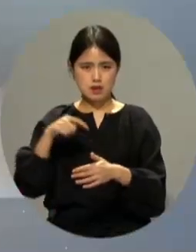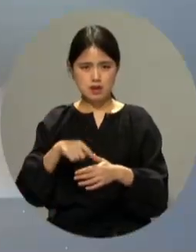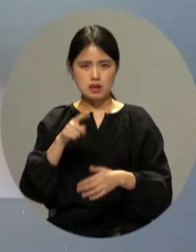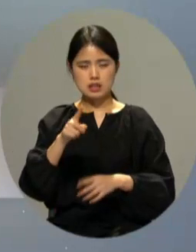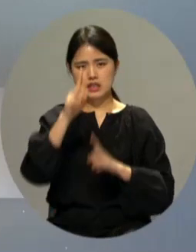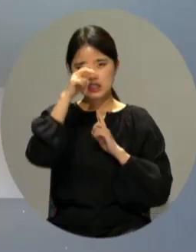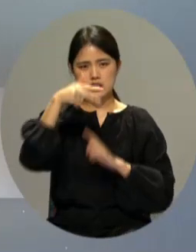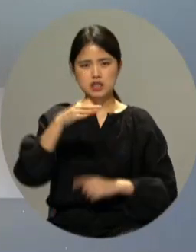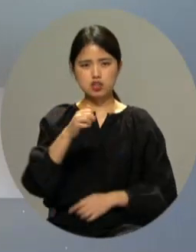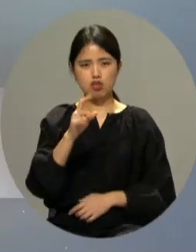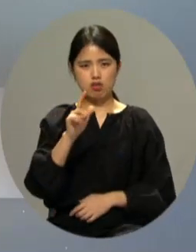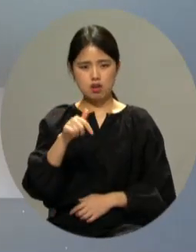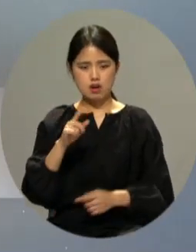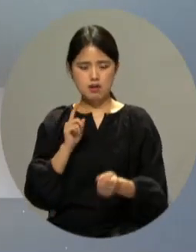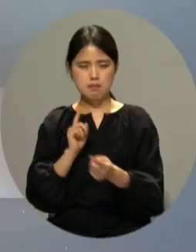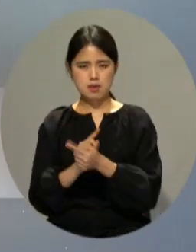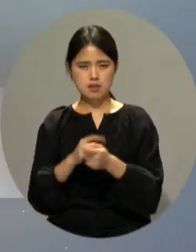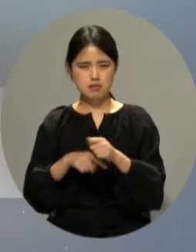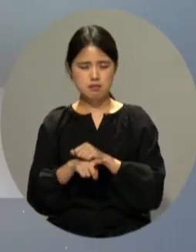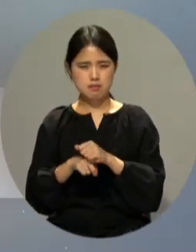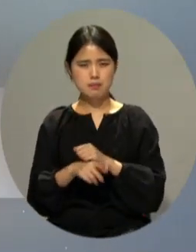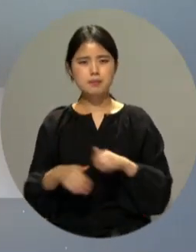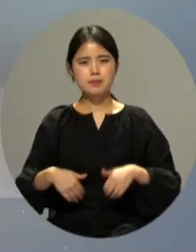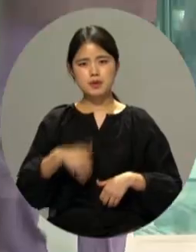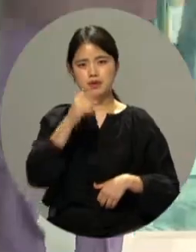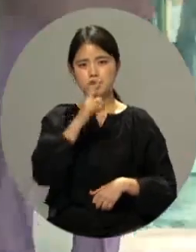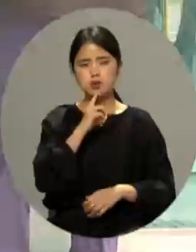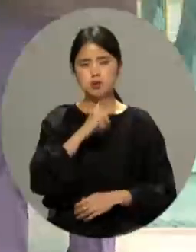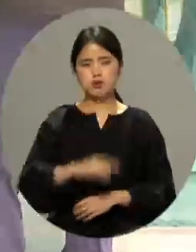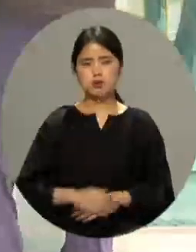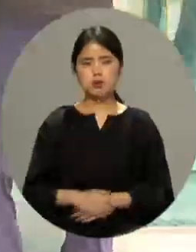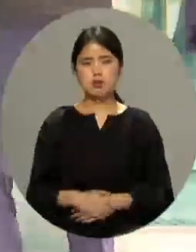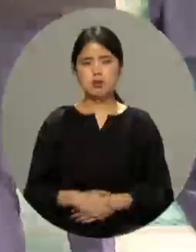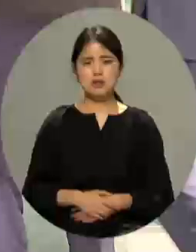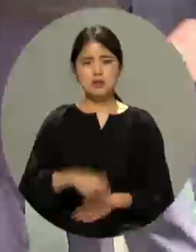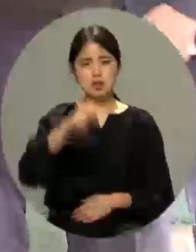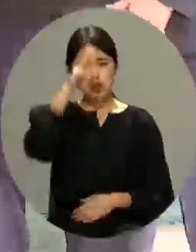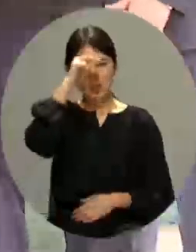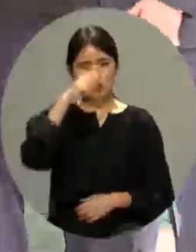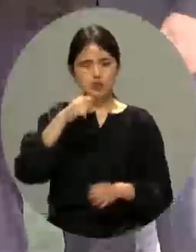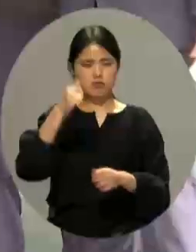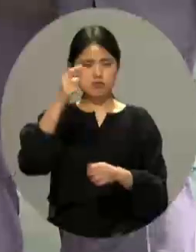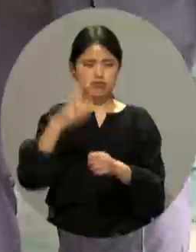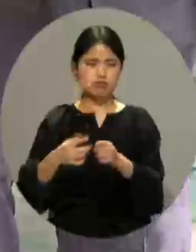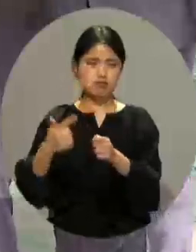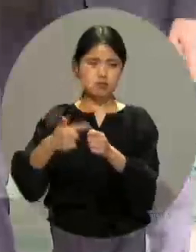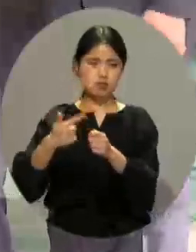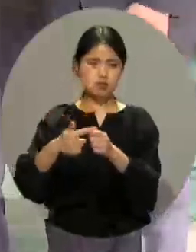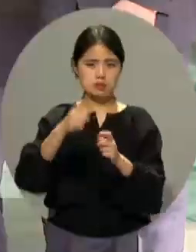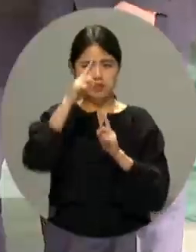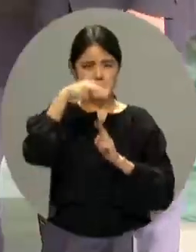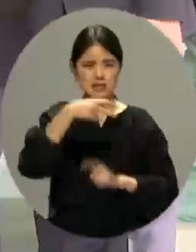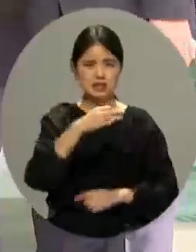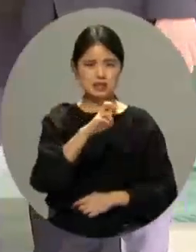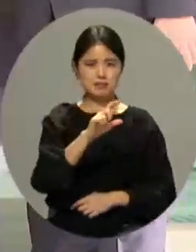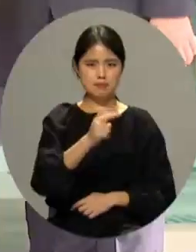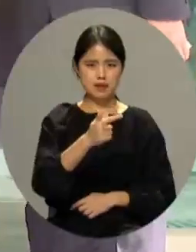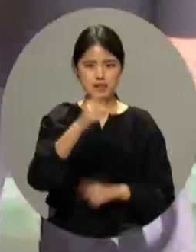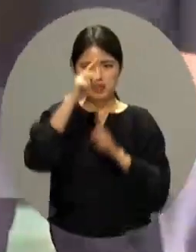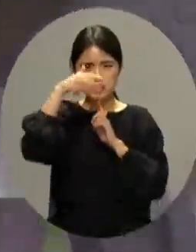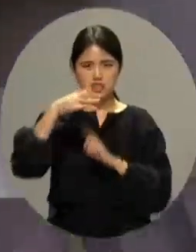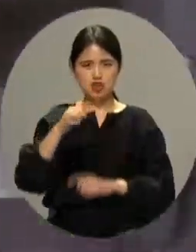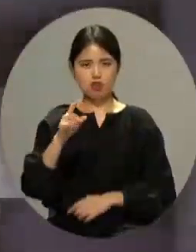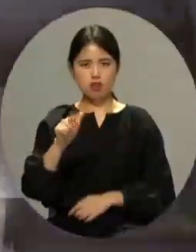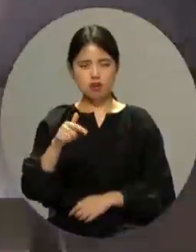이정학과의 대질 조사가 불가피하다고 밝힌 겁니다 경찰은 여섯 차례에 걸쳐 이승만과 이정학을 교도소에서